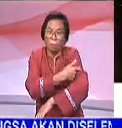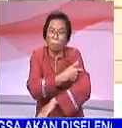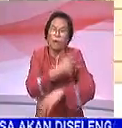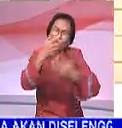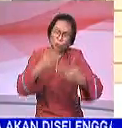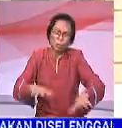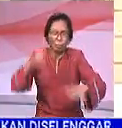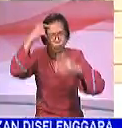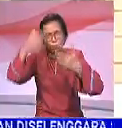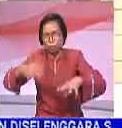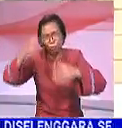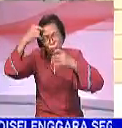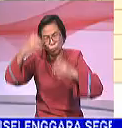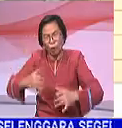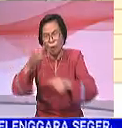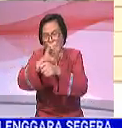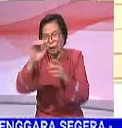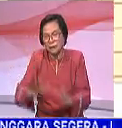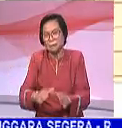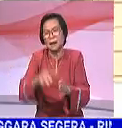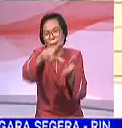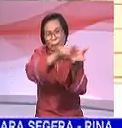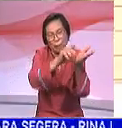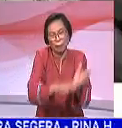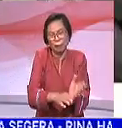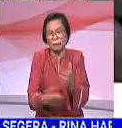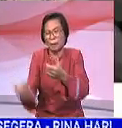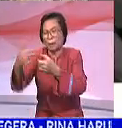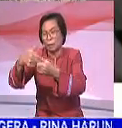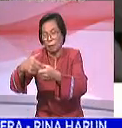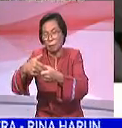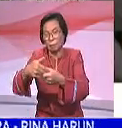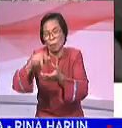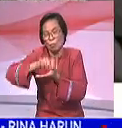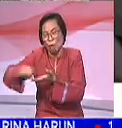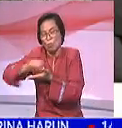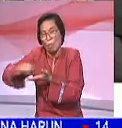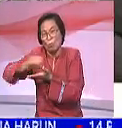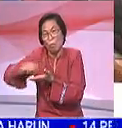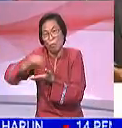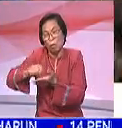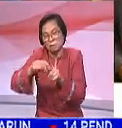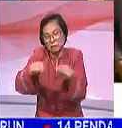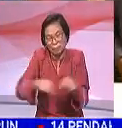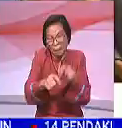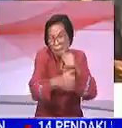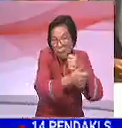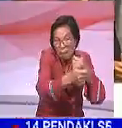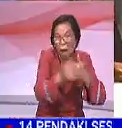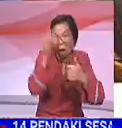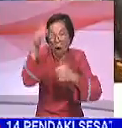telah memutuskan bahwa petugas meja yang terlibat secara langsung dengan liputan di kawasan-kawasan beresiko